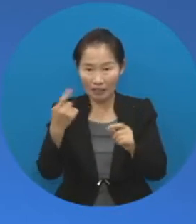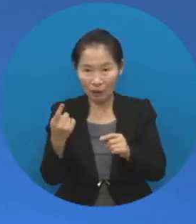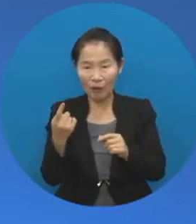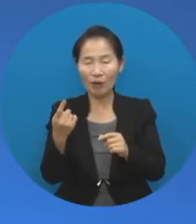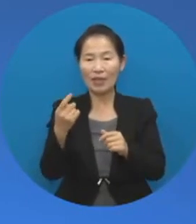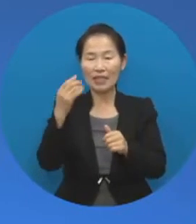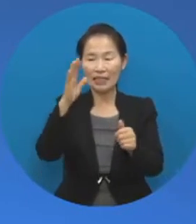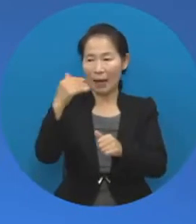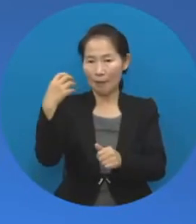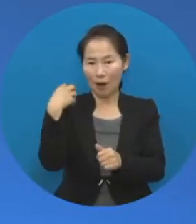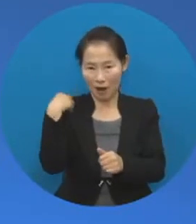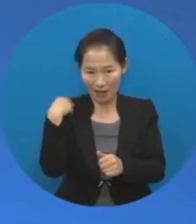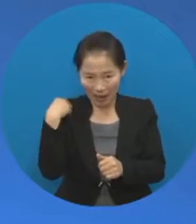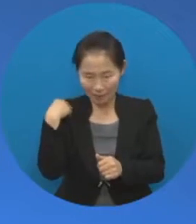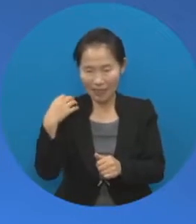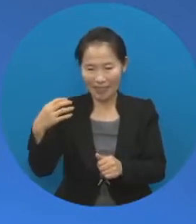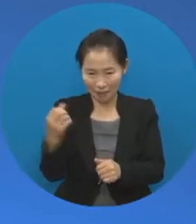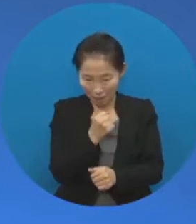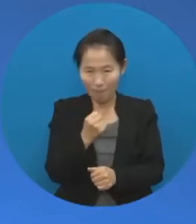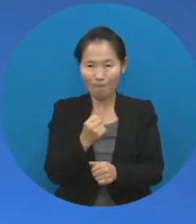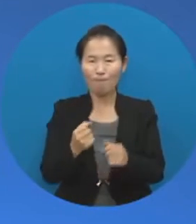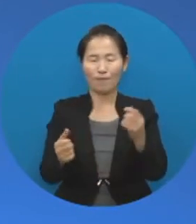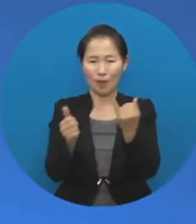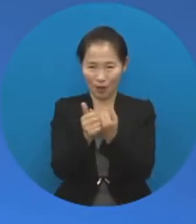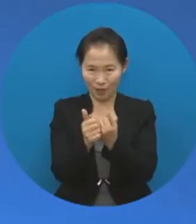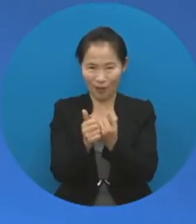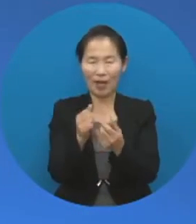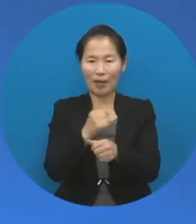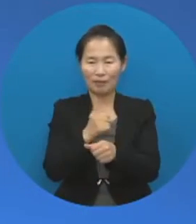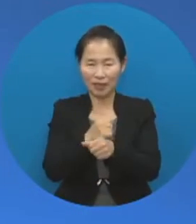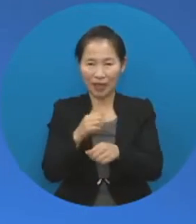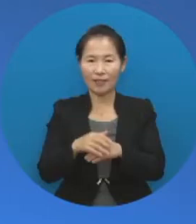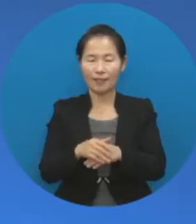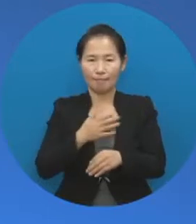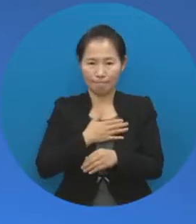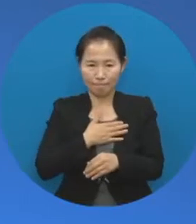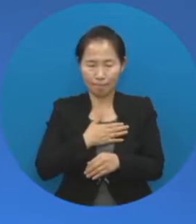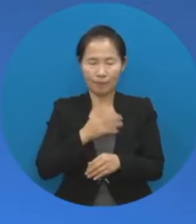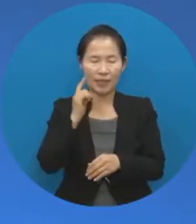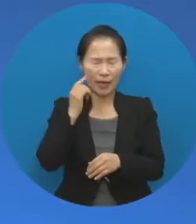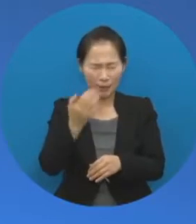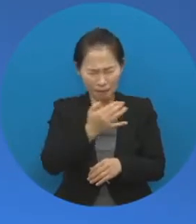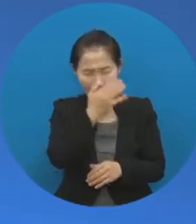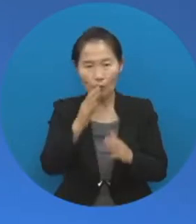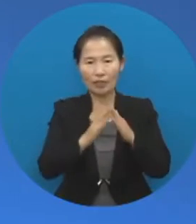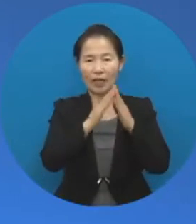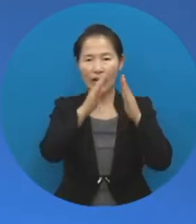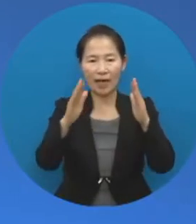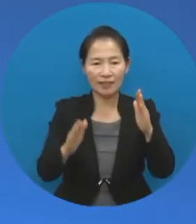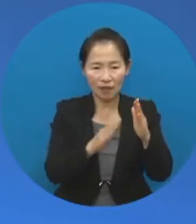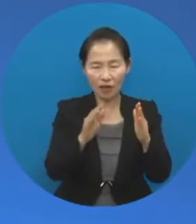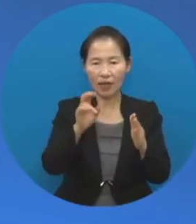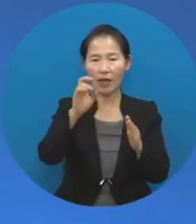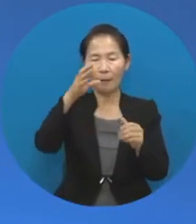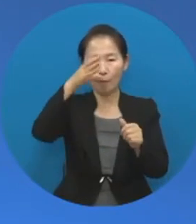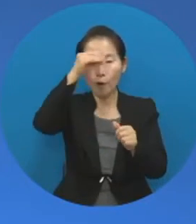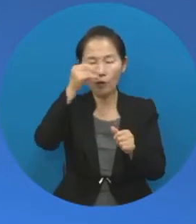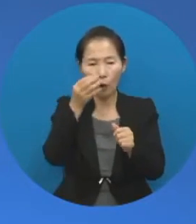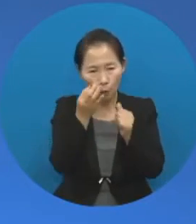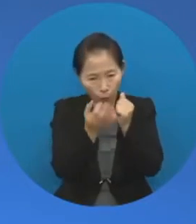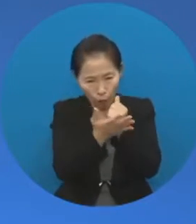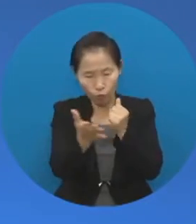사명감으로 처음에 이제 결혼을 하는데 아름다운 가정의 모델이 되고 싶은 거예요. 많은 가정들이 많이